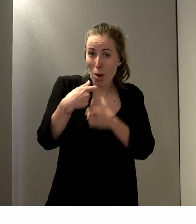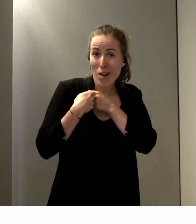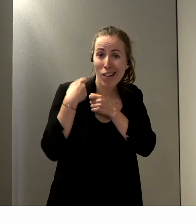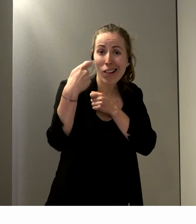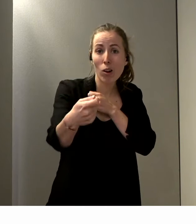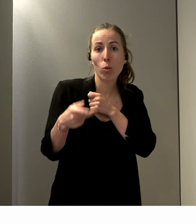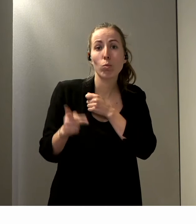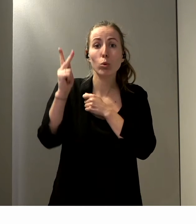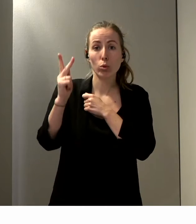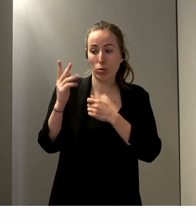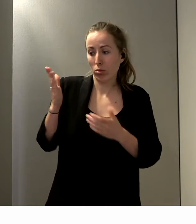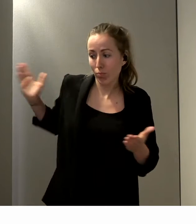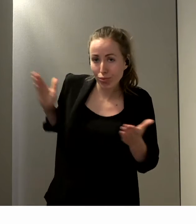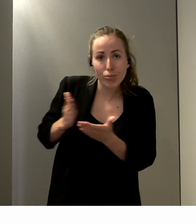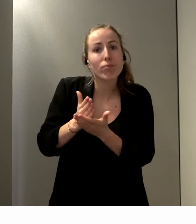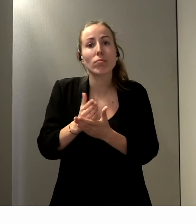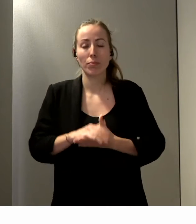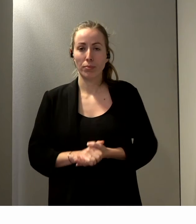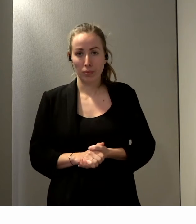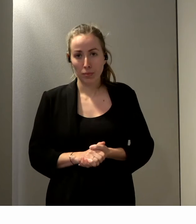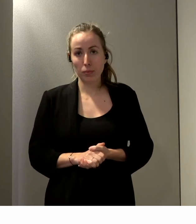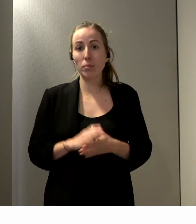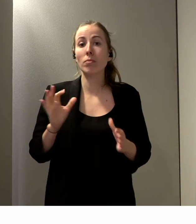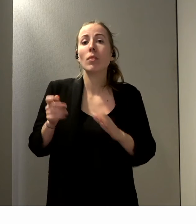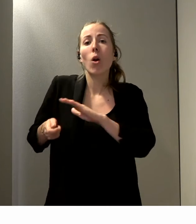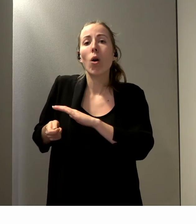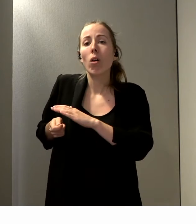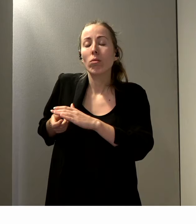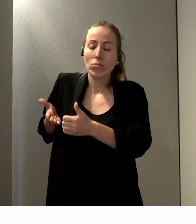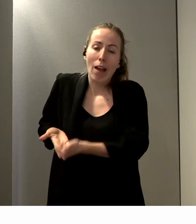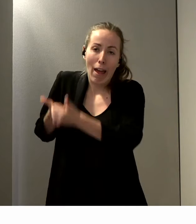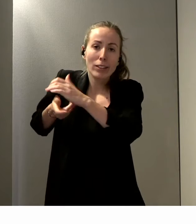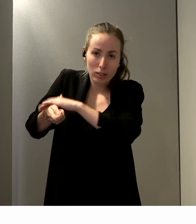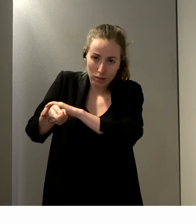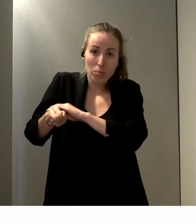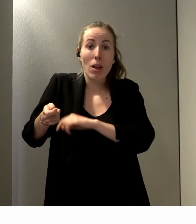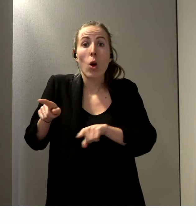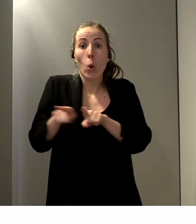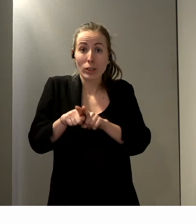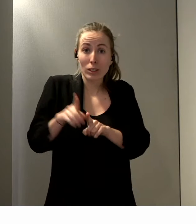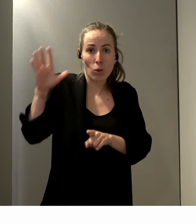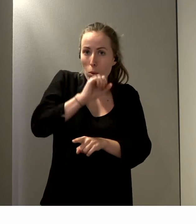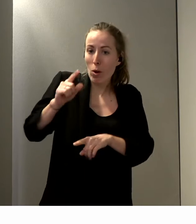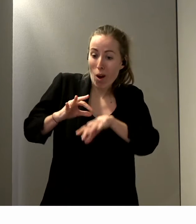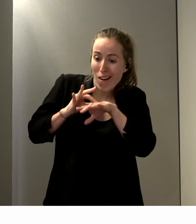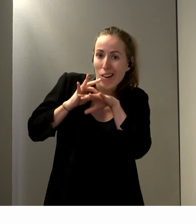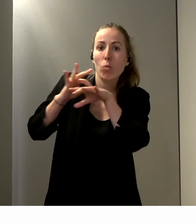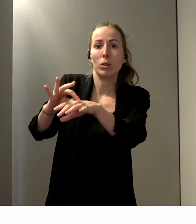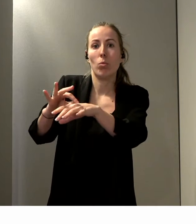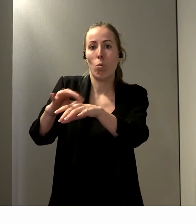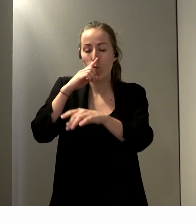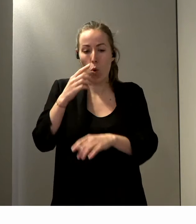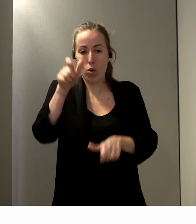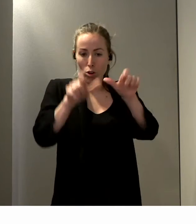c'est ces adaptations-là. Mais au-delà des aides, ce qui est important après derrière, c'est l'accompagnement pour pour